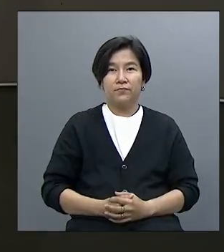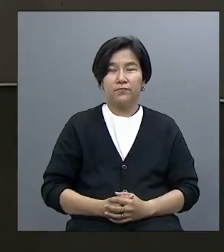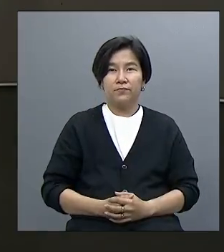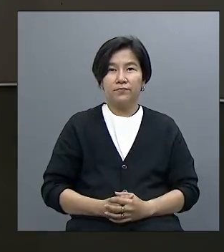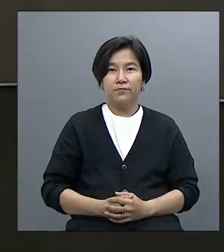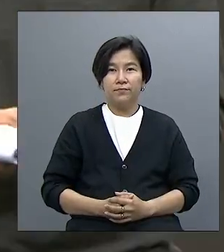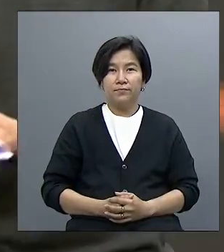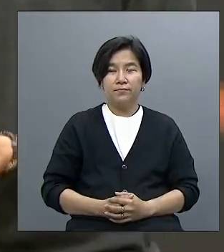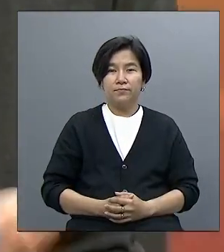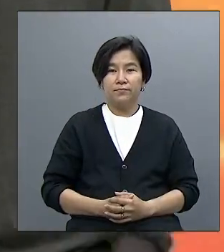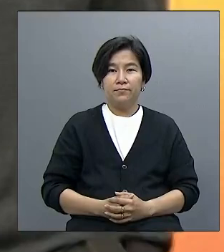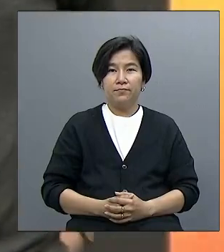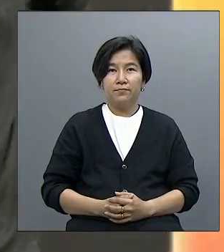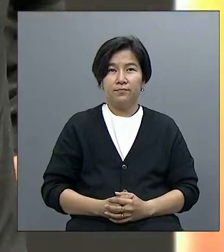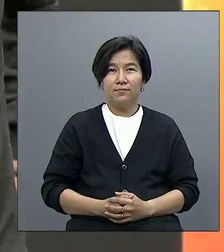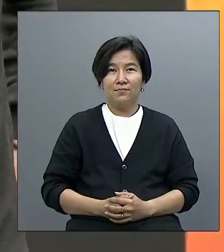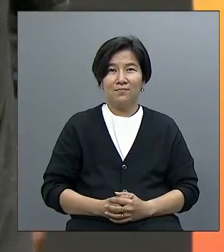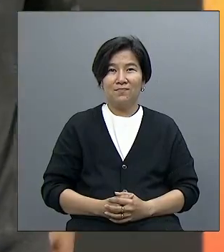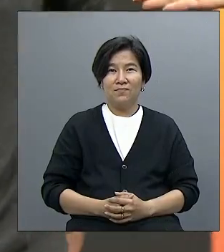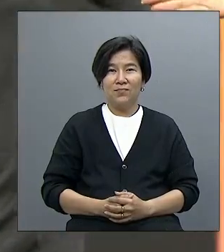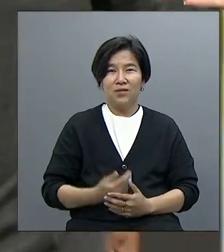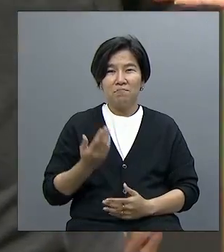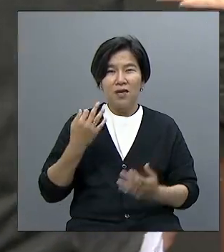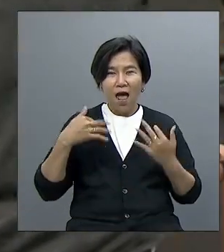MVP MVP ต้องสู้ต้องสู้ ไ